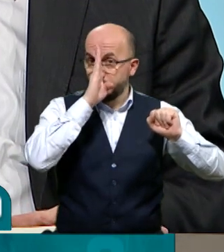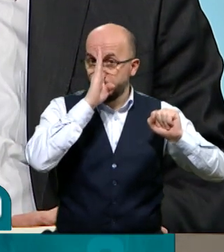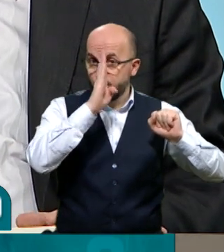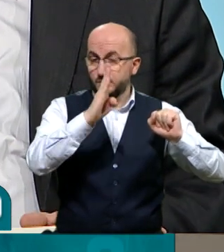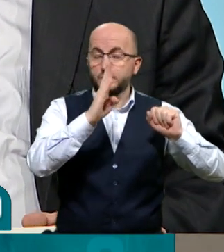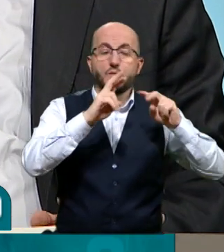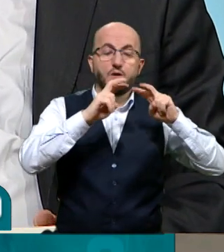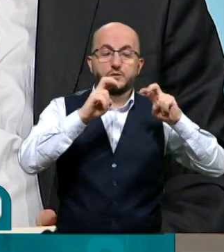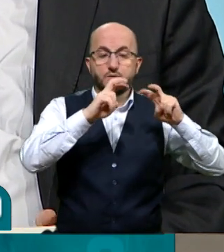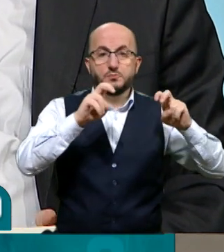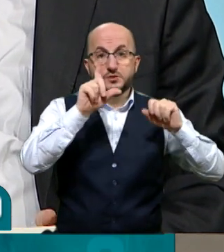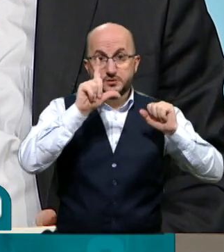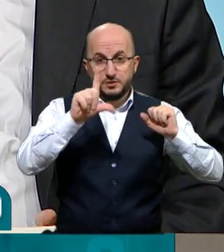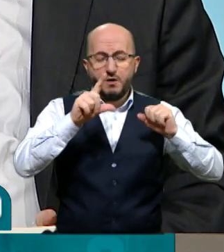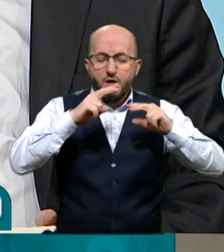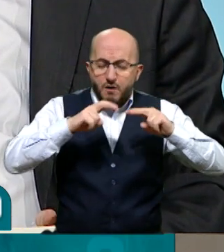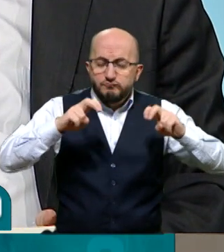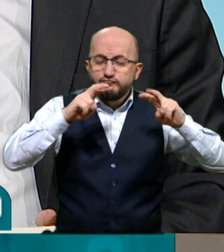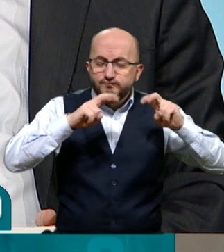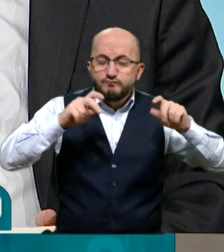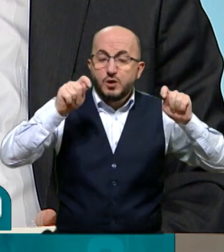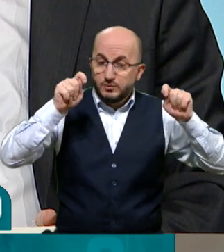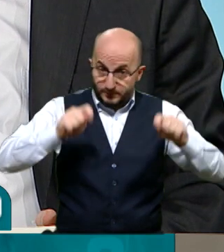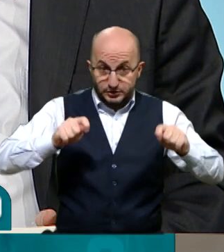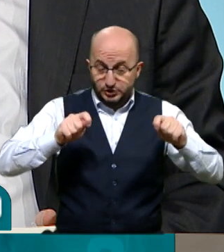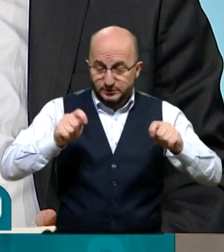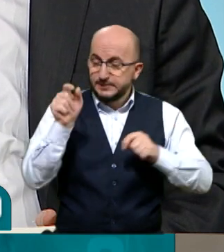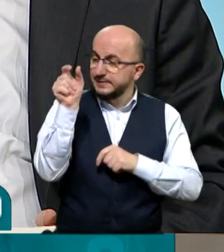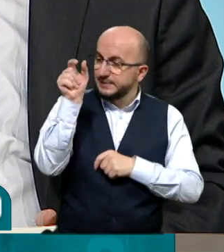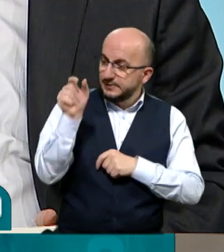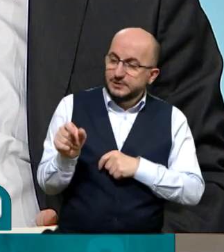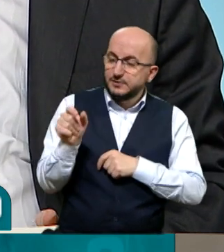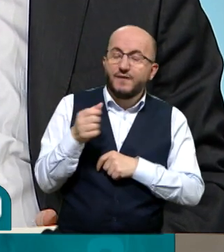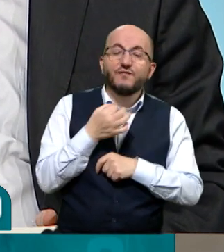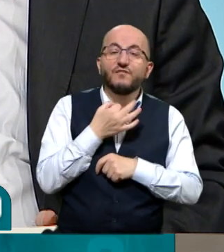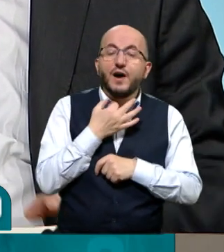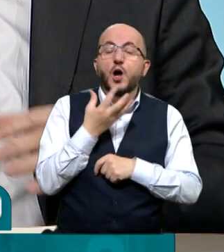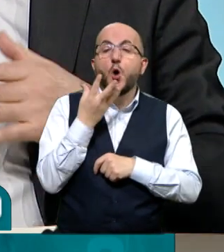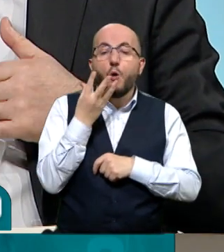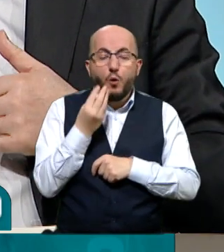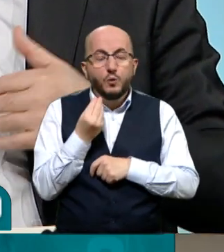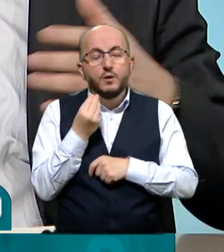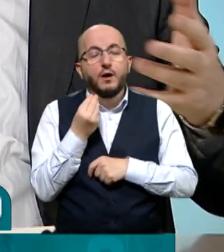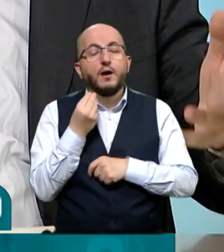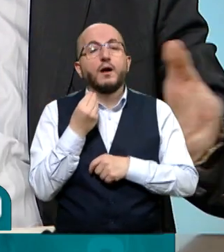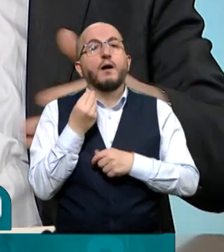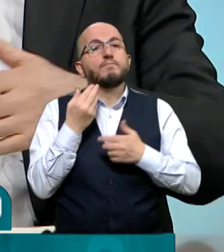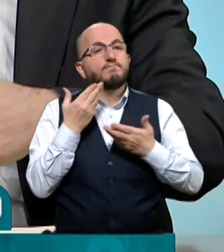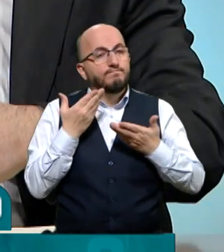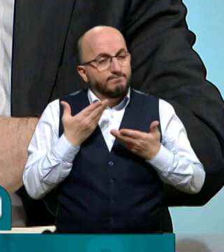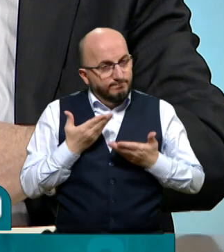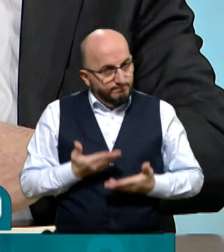gerekir. Araştırmamızı yaptık ve kişinin fakir olduğuna dair bizde bir kanaat oluştu.